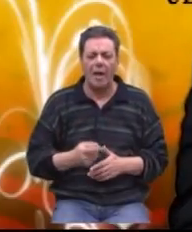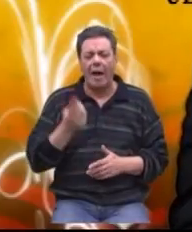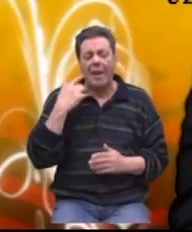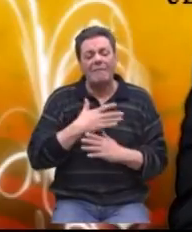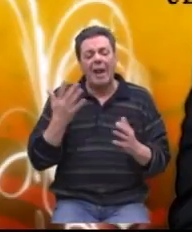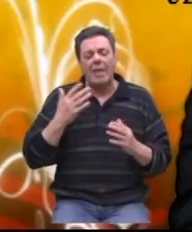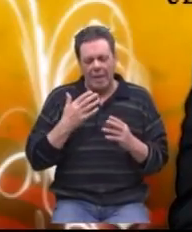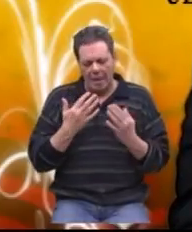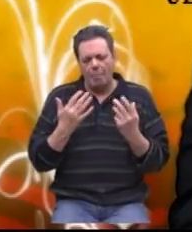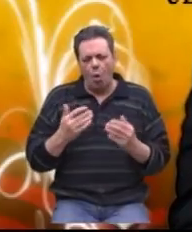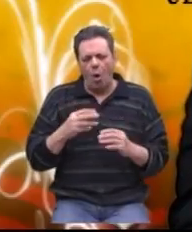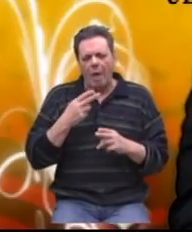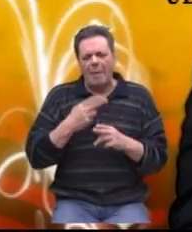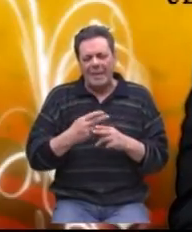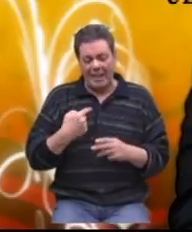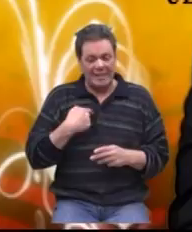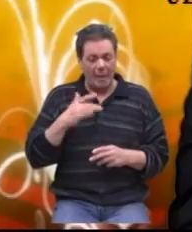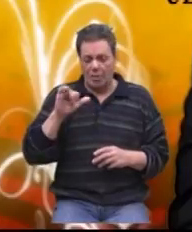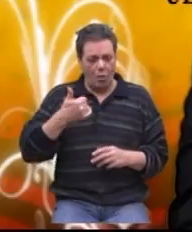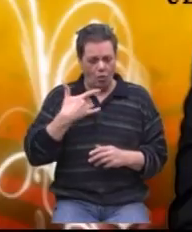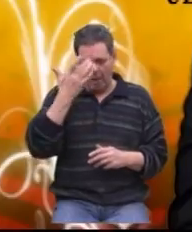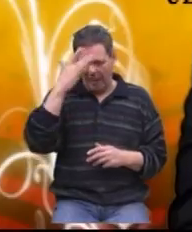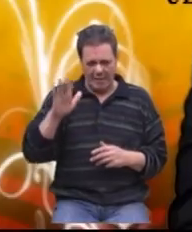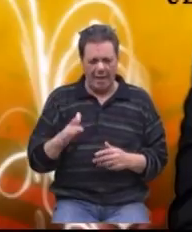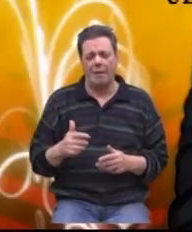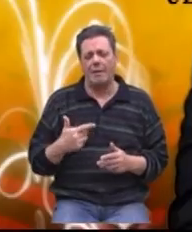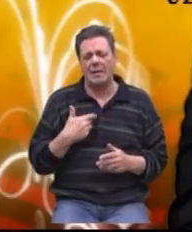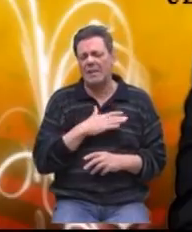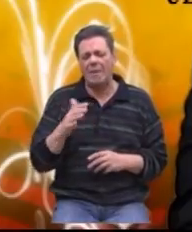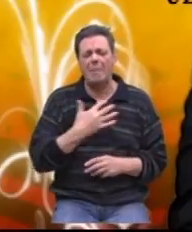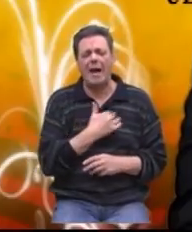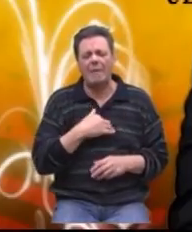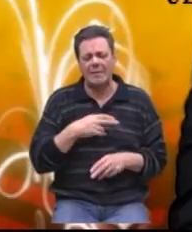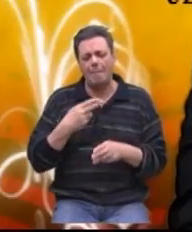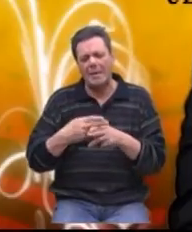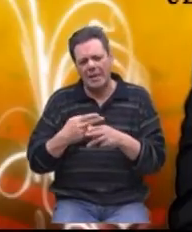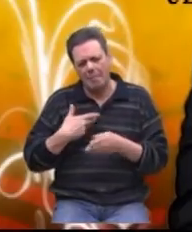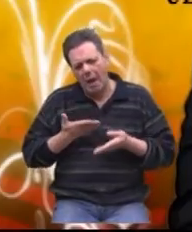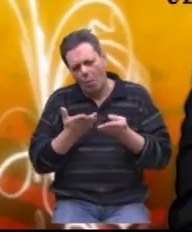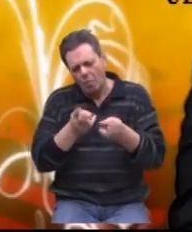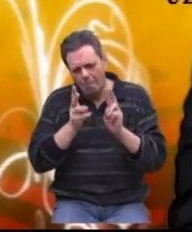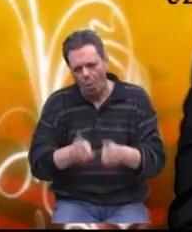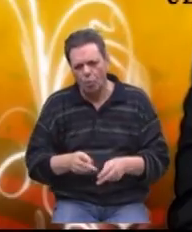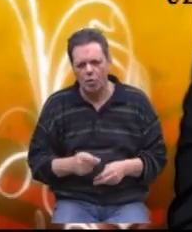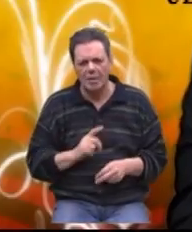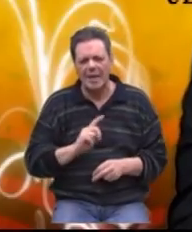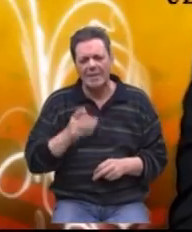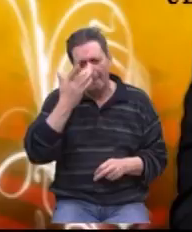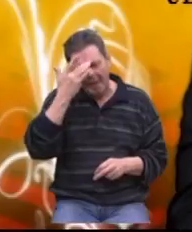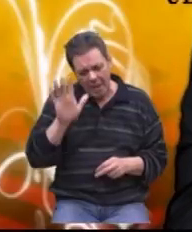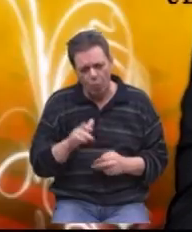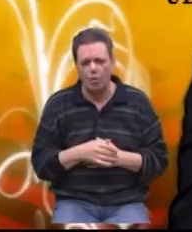veliki broj pacijenata za nas još ne zna, svim hrvatskim pacijentima ja nudim mogućnost da se, ne znajući